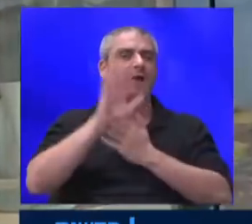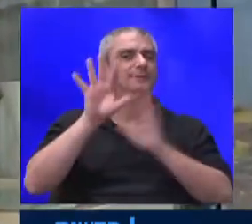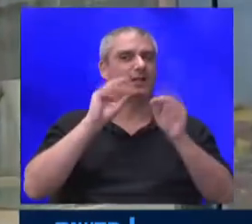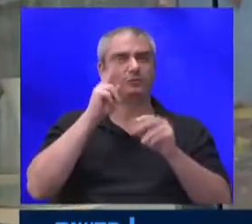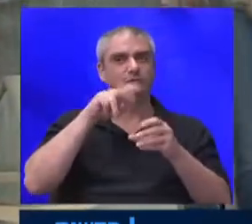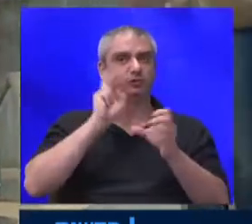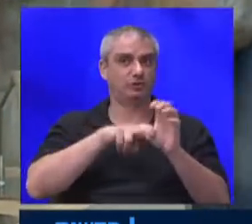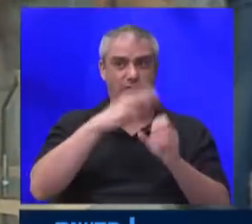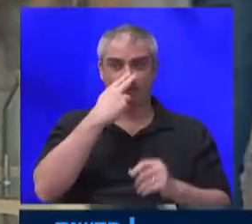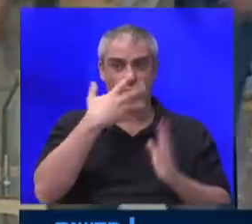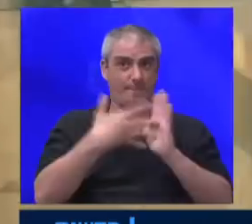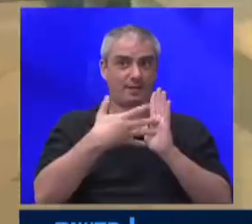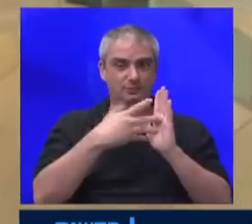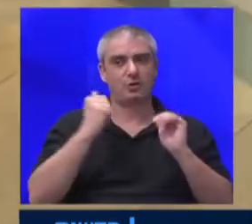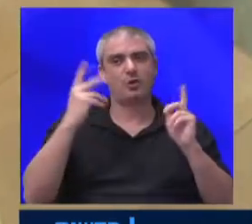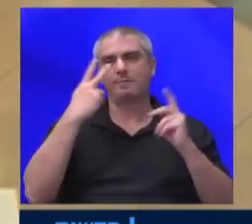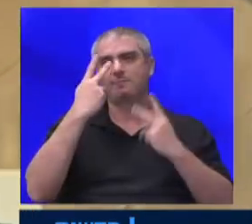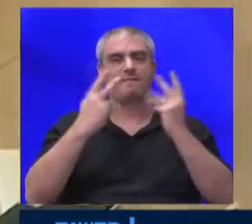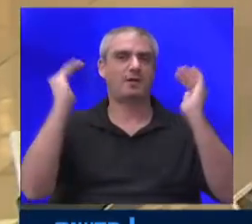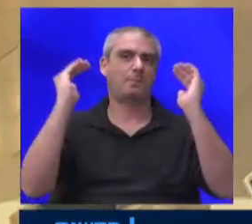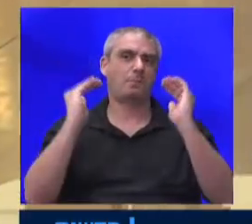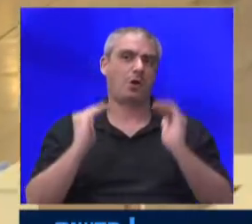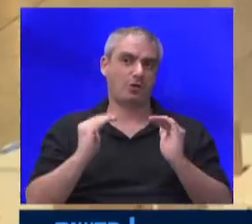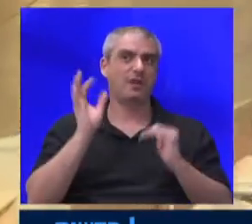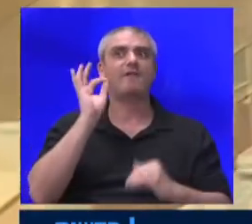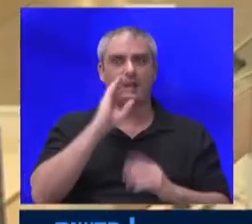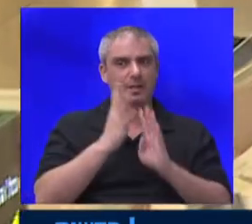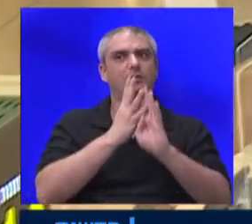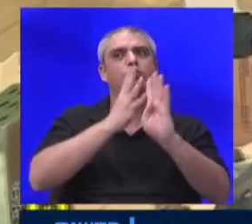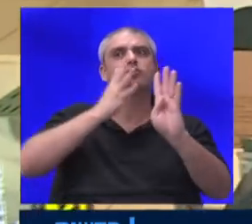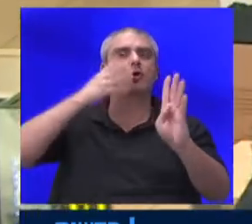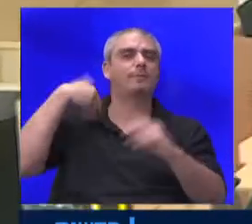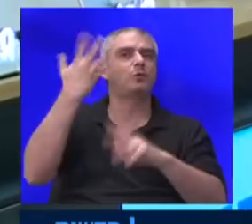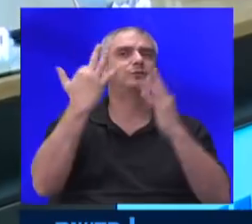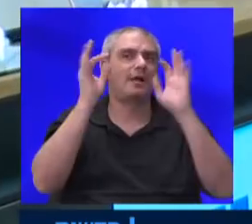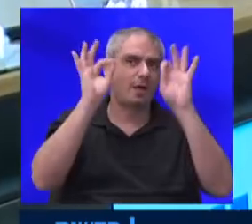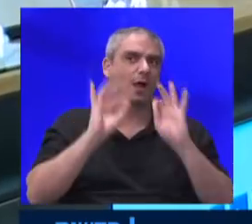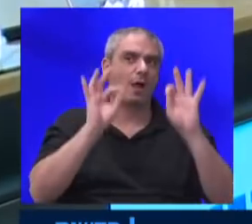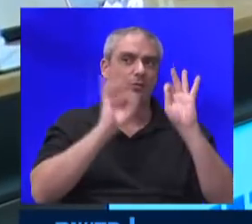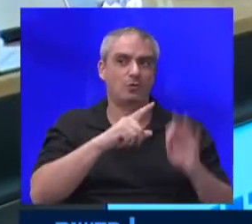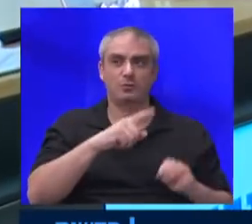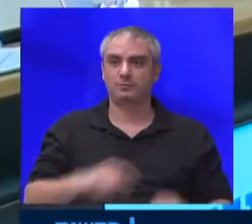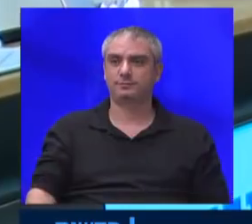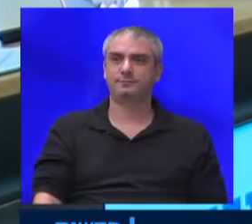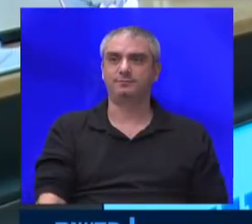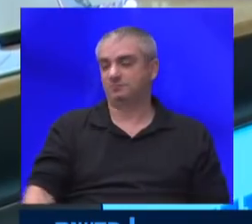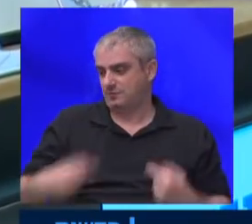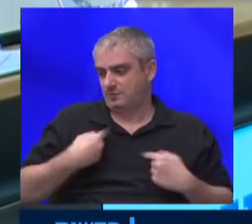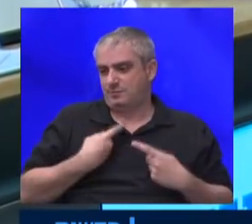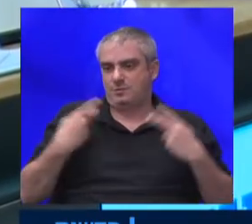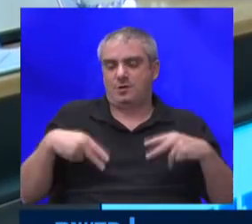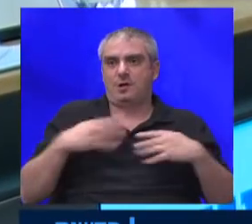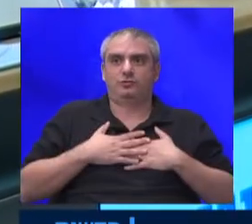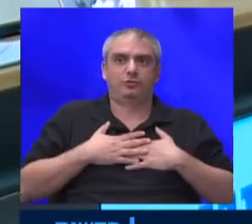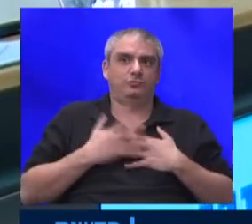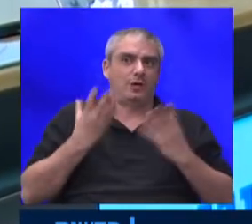היום ירד מספר המבקרים, אך עדיין נראו תורים ארוכים מחוץ לכמה חנויות. אני כולי חששות, יש יותר מדי אנשים